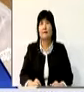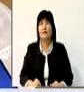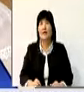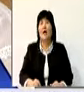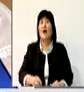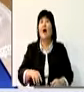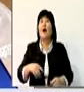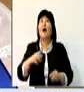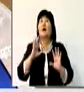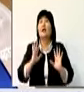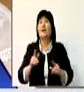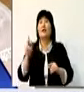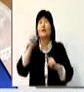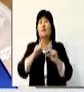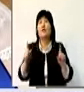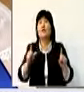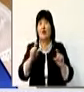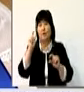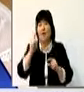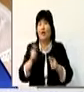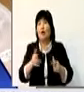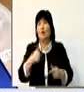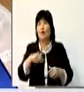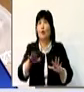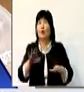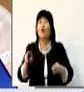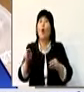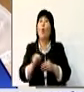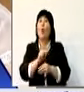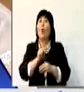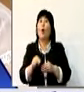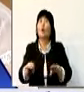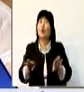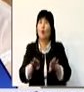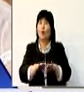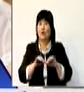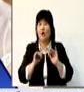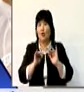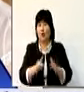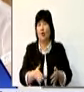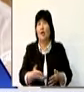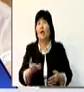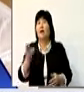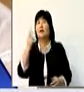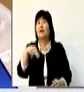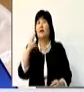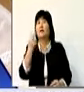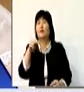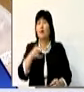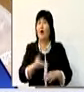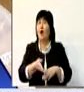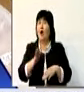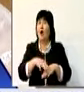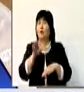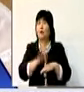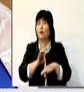Жалғыз мектепке ғана дайындамаймыз балдарды, біздің орталықта оңалту қоса жүреді. Яғни ДЦП-ның ауыр түрлеріне